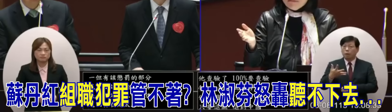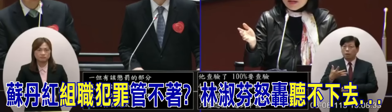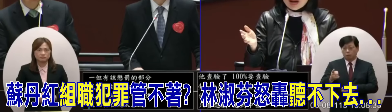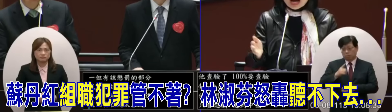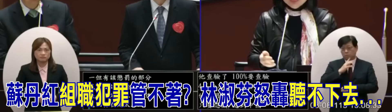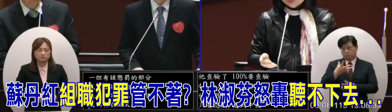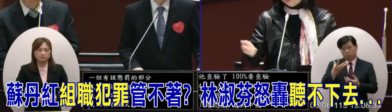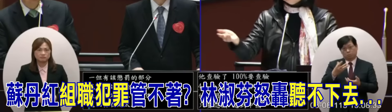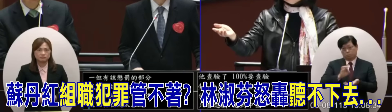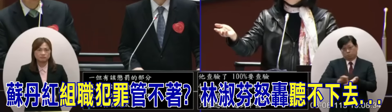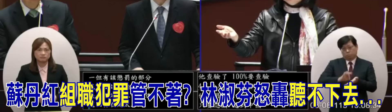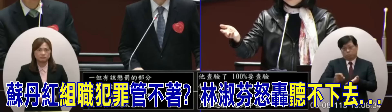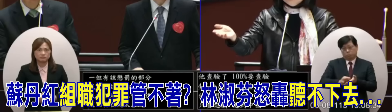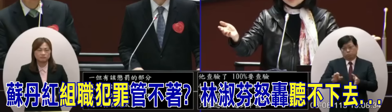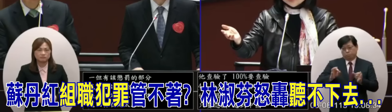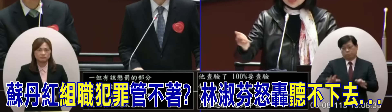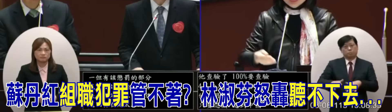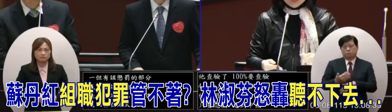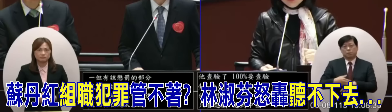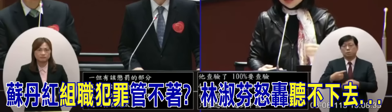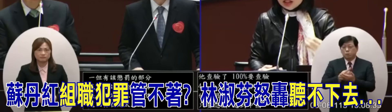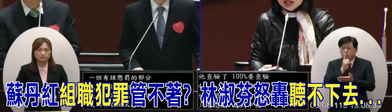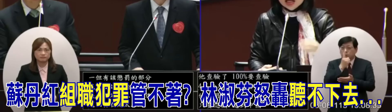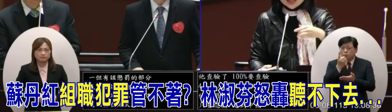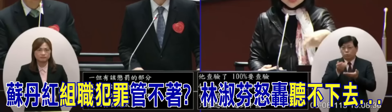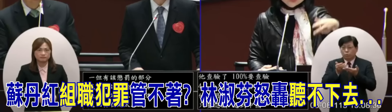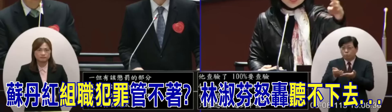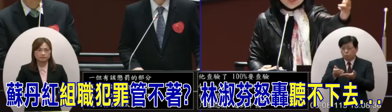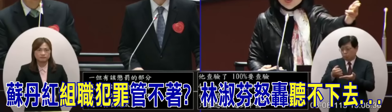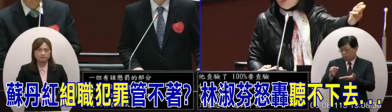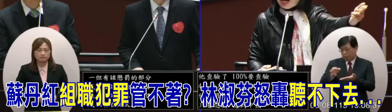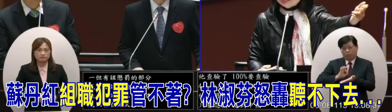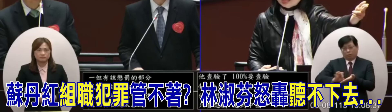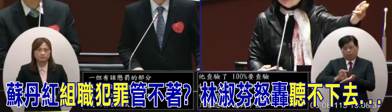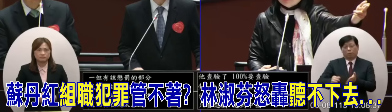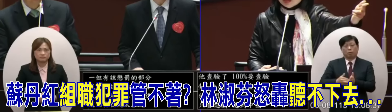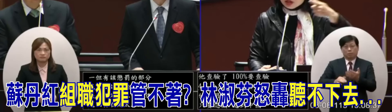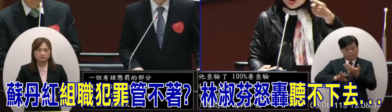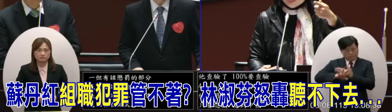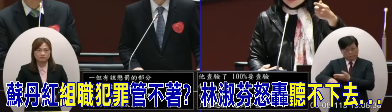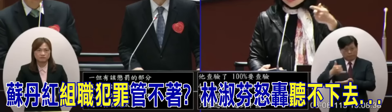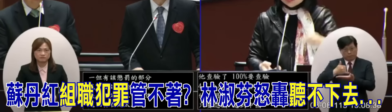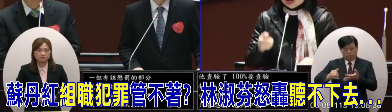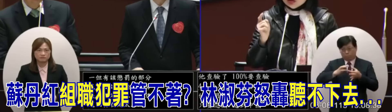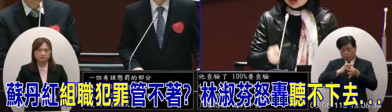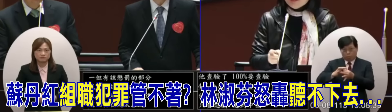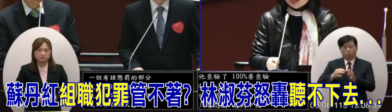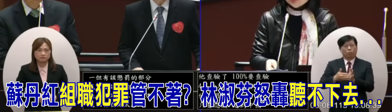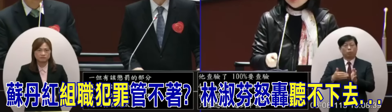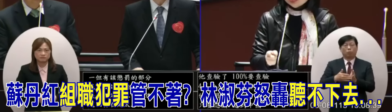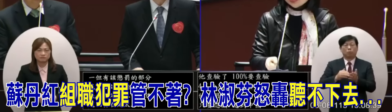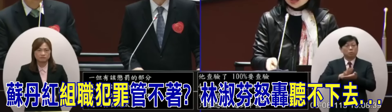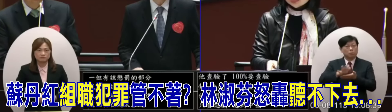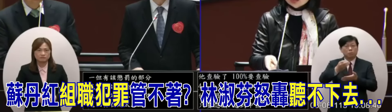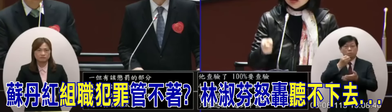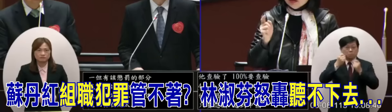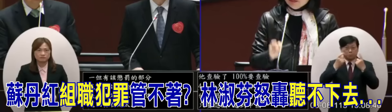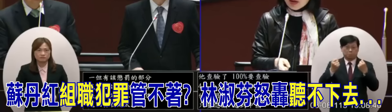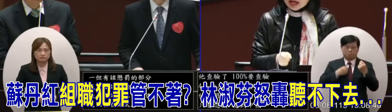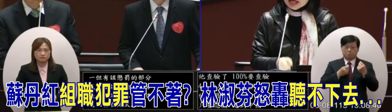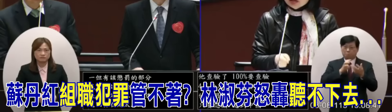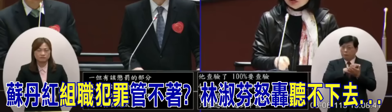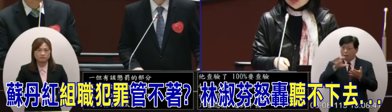他没有成本嘛，除了船运运费一下，其他他只要退关，货还在，以后食品如果是这样